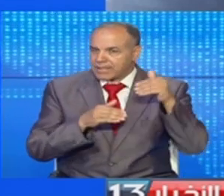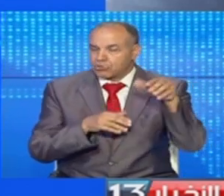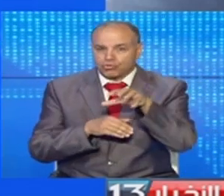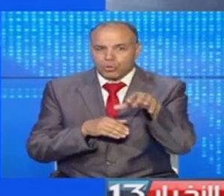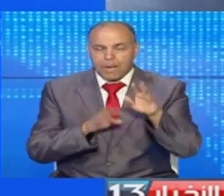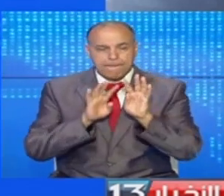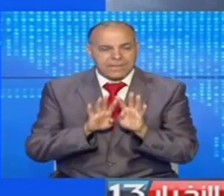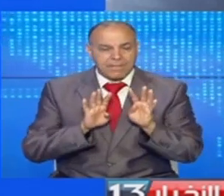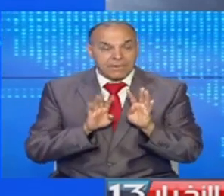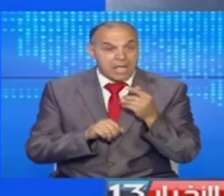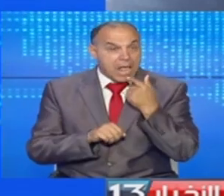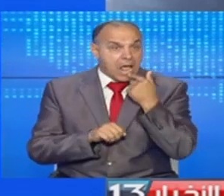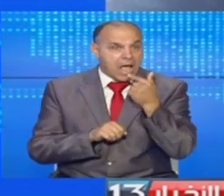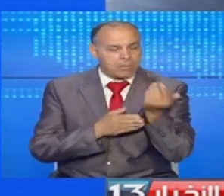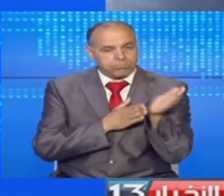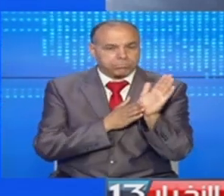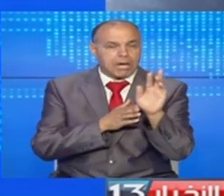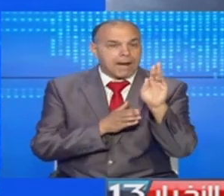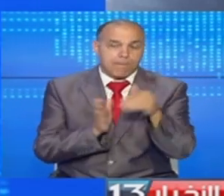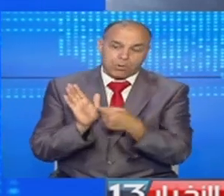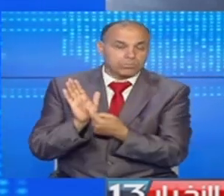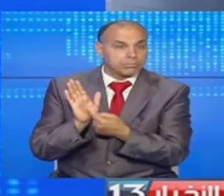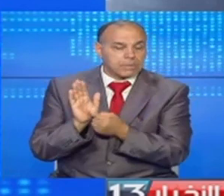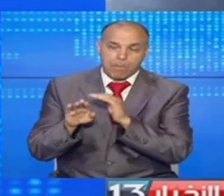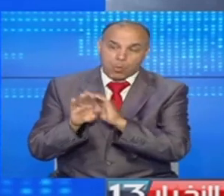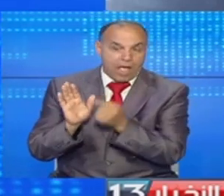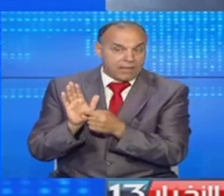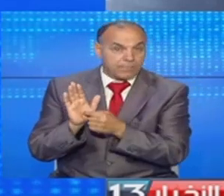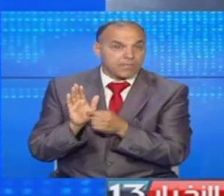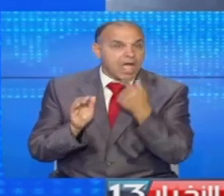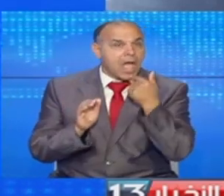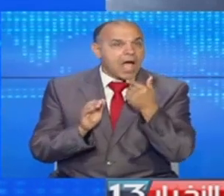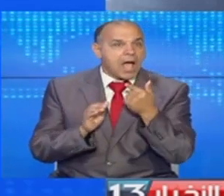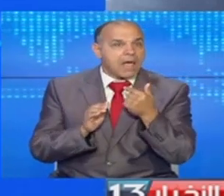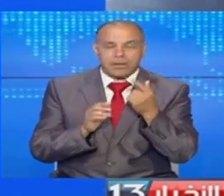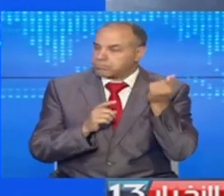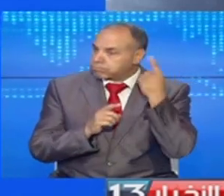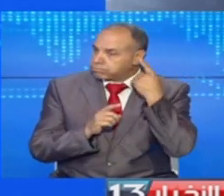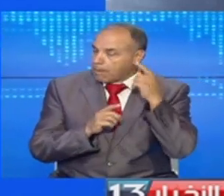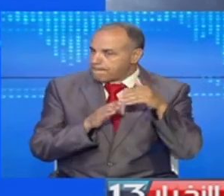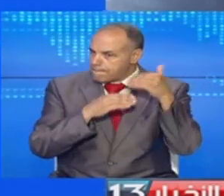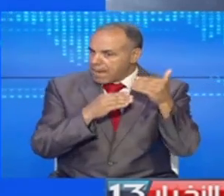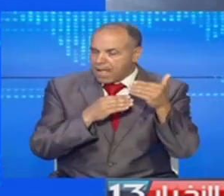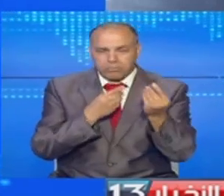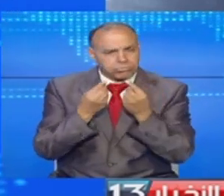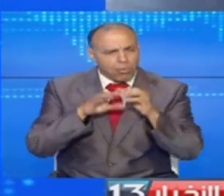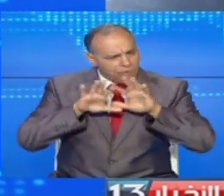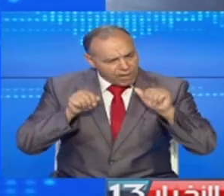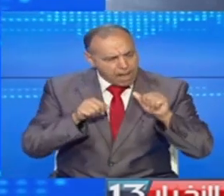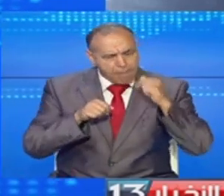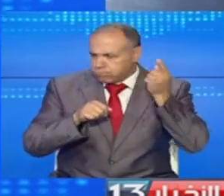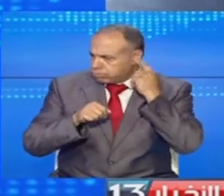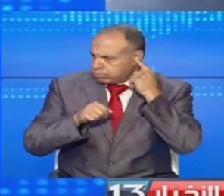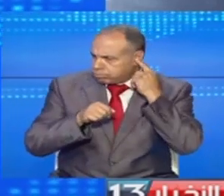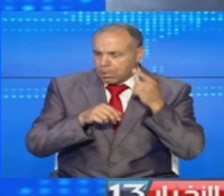الجهوية بالبرلمان التي قدمت تقريرها في هذا الخصوص، على أن يقع الاستماع لاحقا وبعد النقاش العام